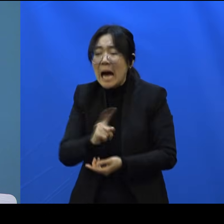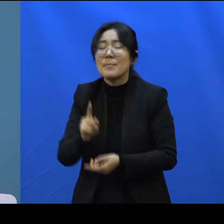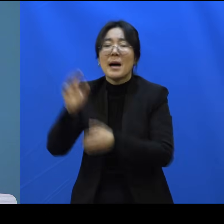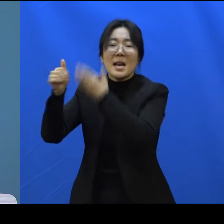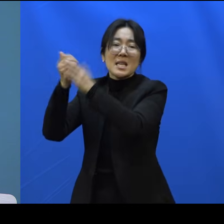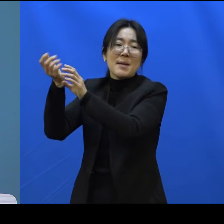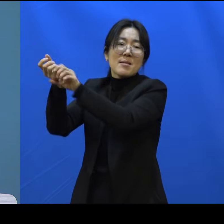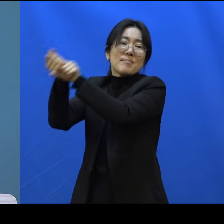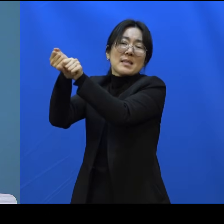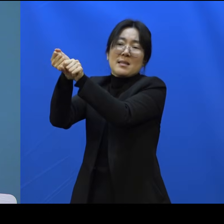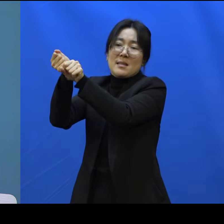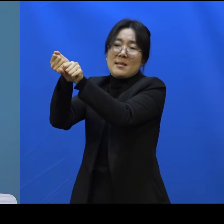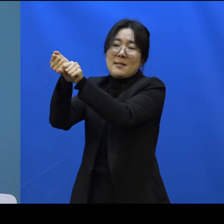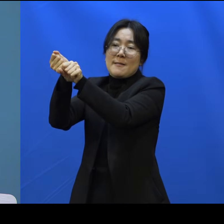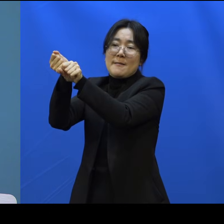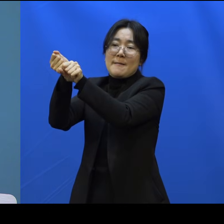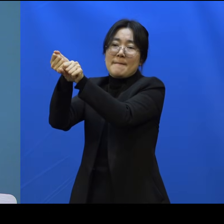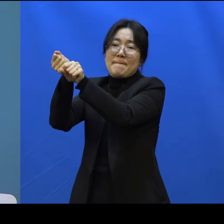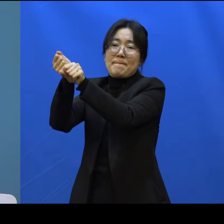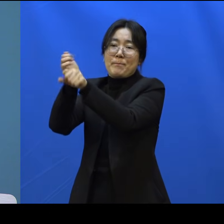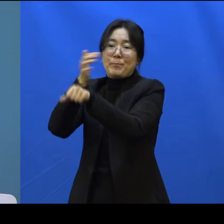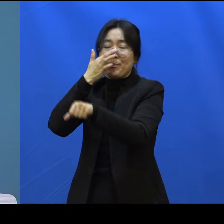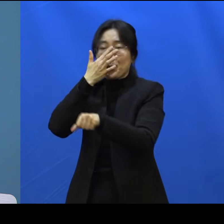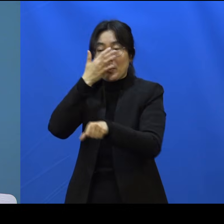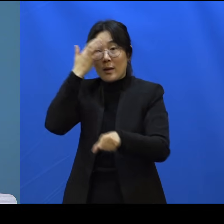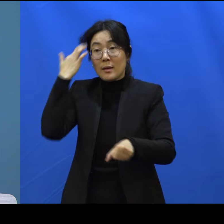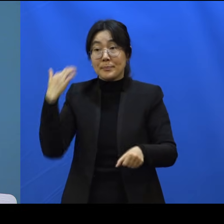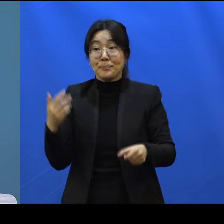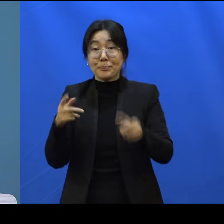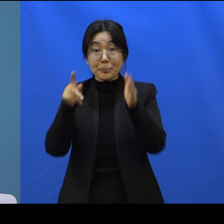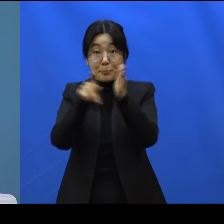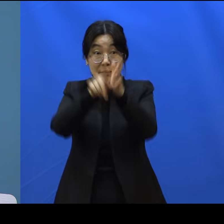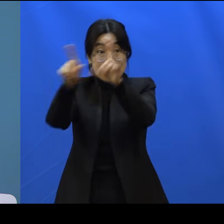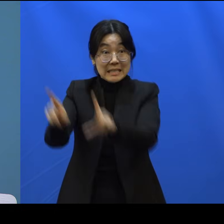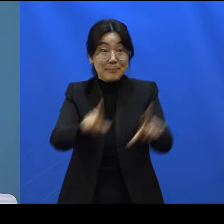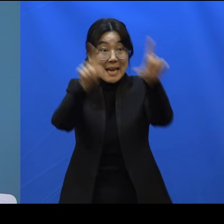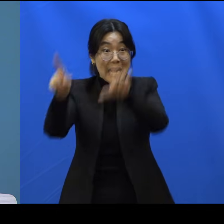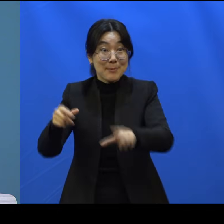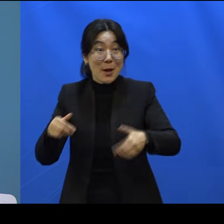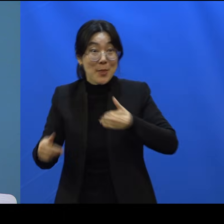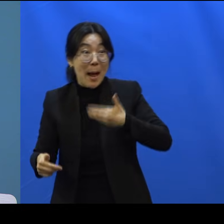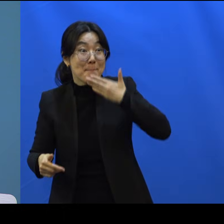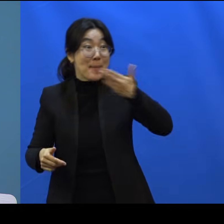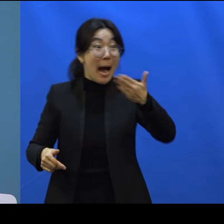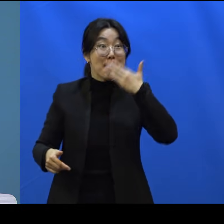자신에 대한 자신감을 키워가는 게 아니고 하나님의 말씀에 대한 신뢰가 더 깊어져 가는 거.